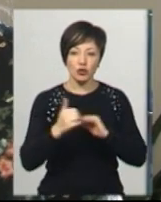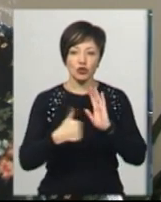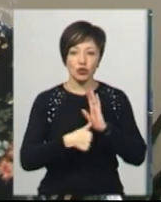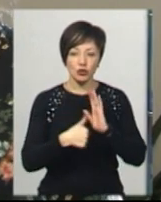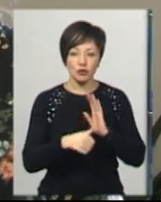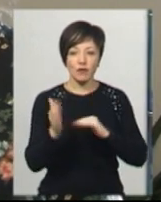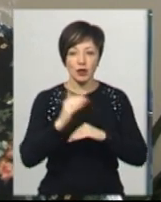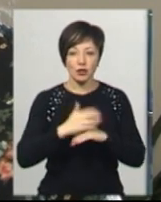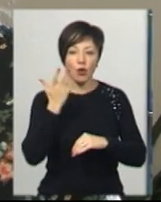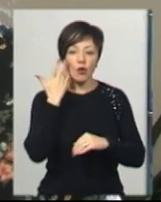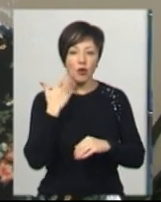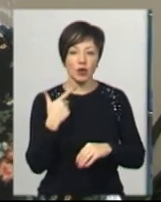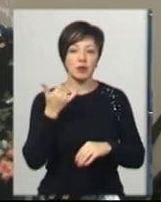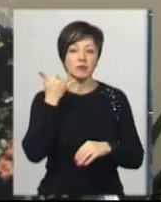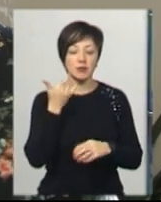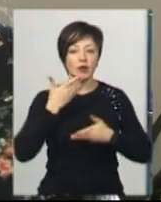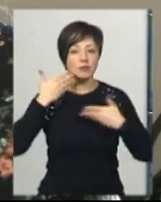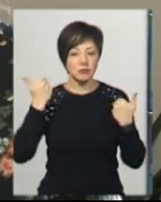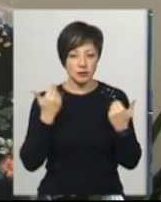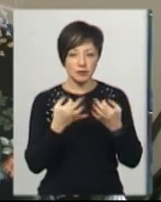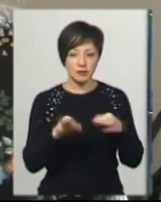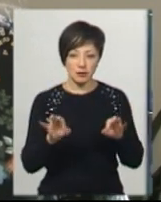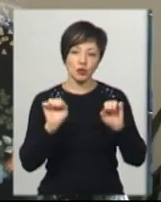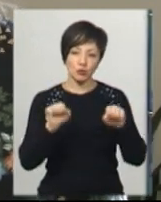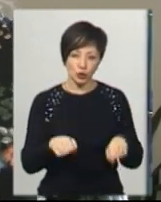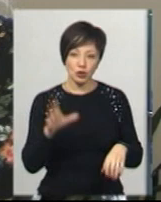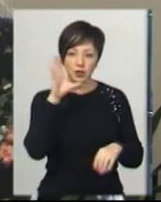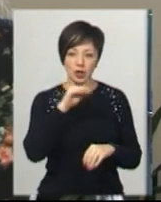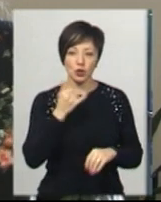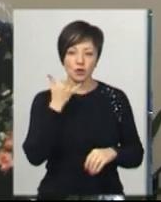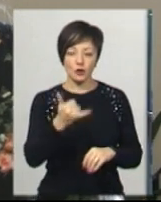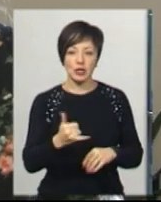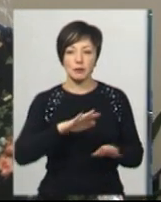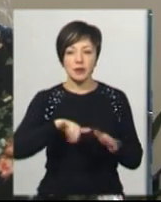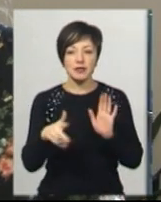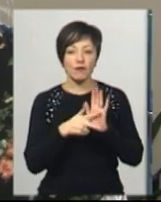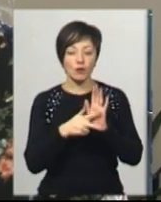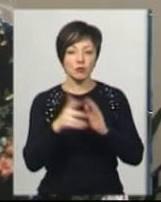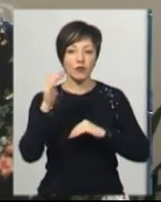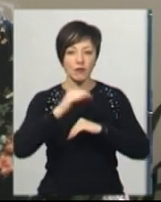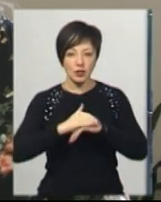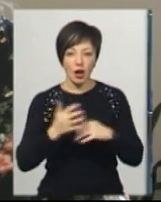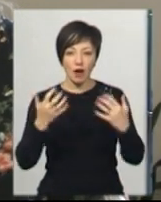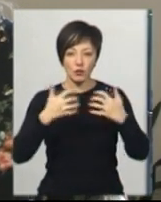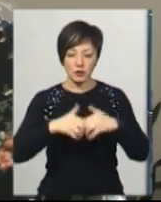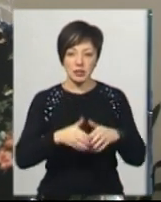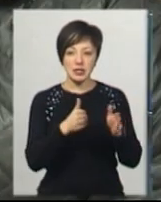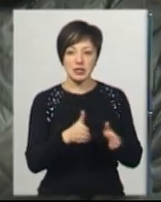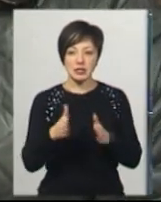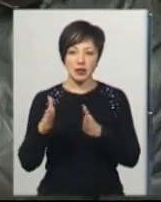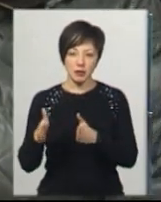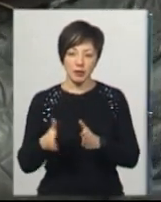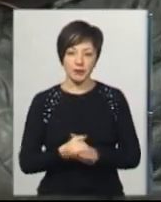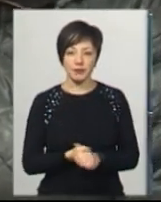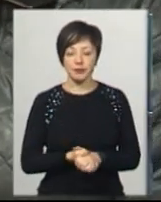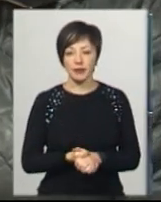6-ї, коли лінія трошки розвантажиться, і ви зможете тоді додзвонитися. Після 8-ї вечора включається автоматична система IVR.